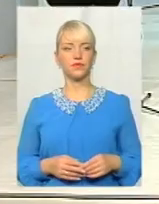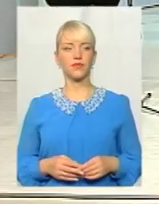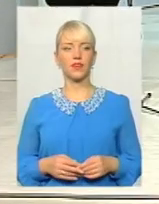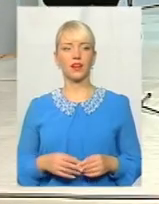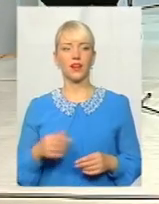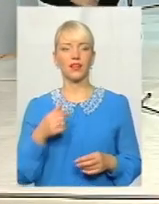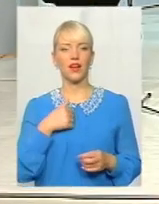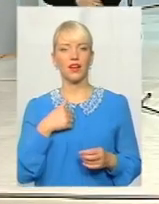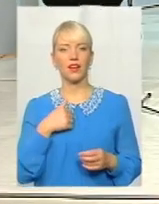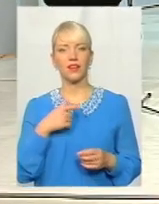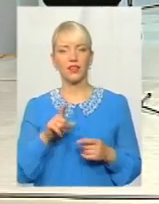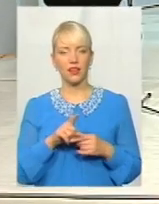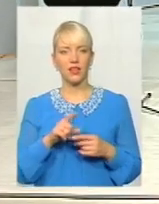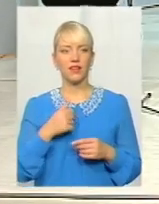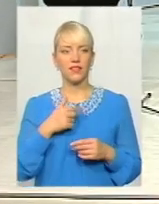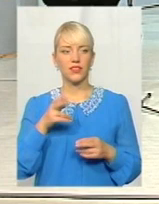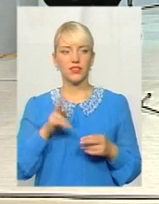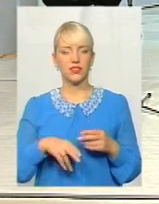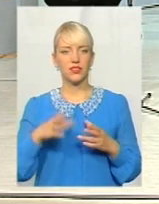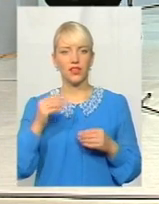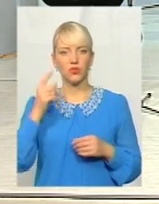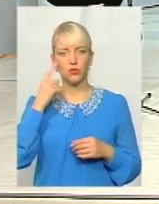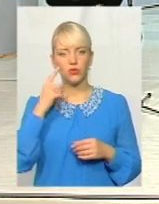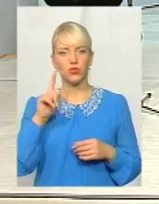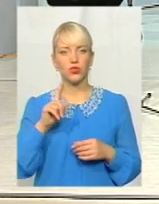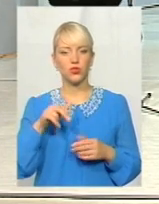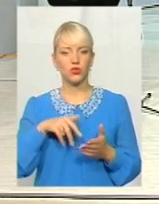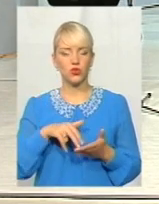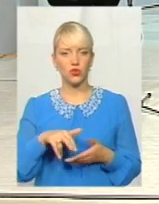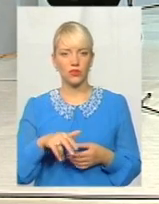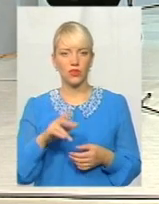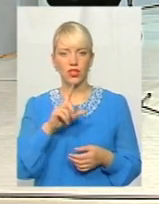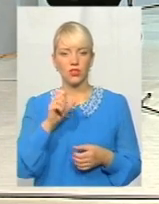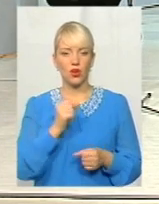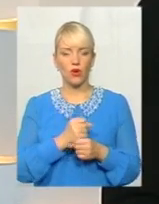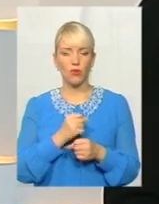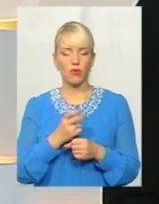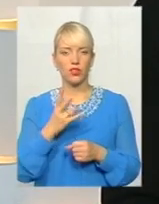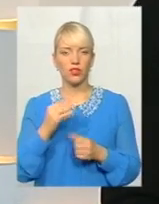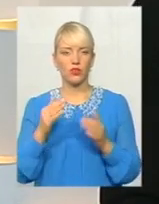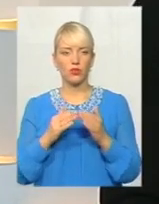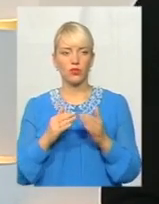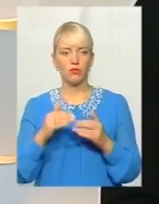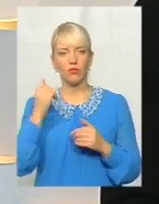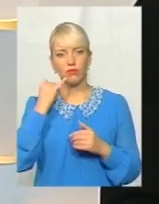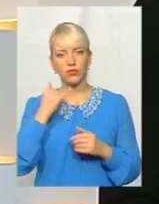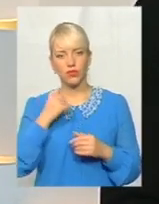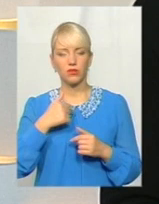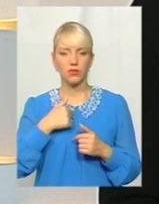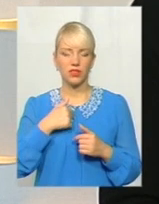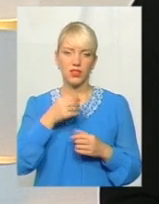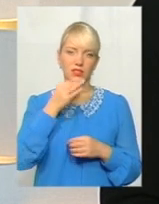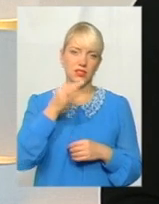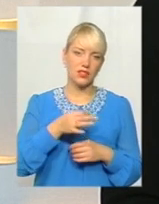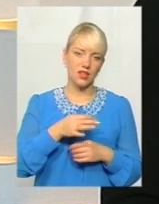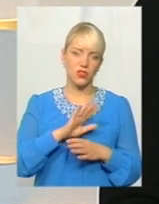моменту. Знаєте, так в кінці дня думаю, ішов якраз з роботи додому і думаю, так, позвонять мені, скажуть, не